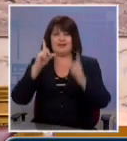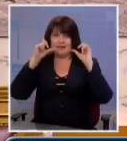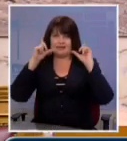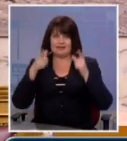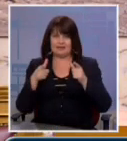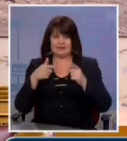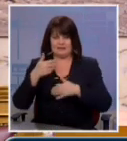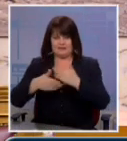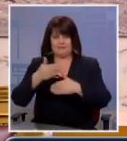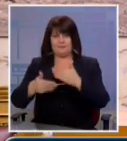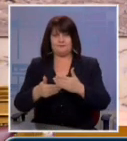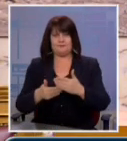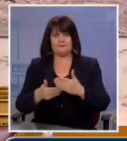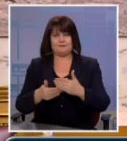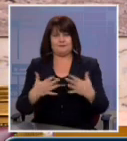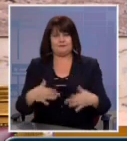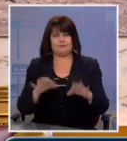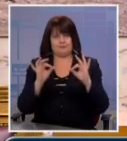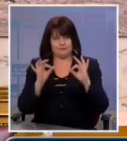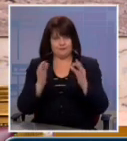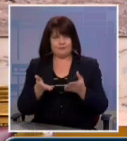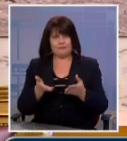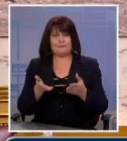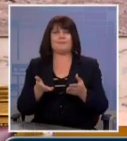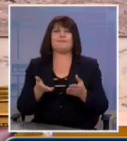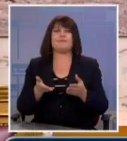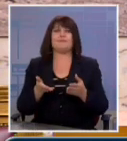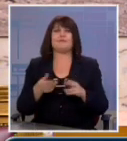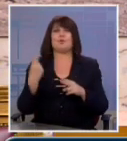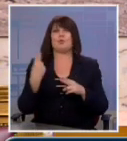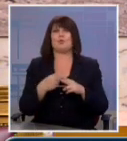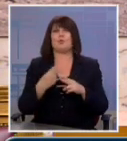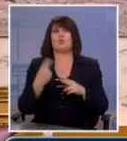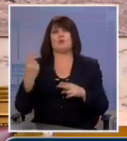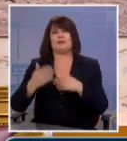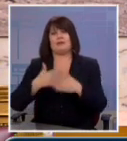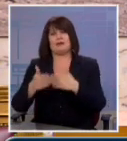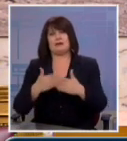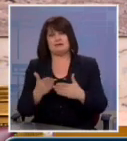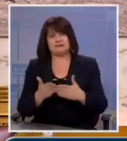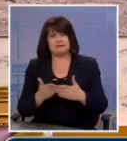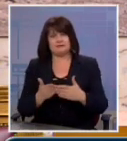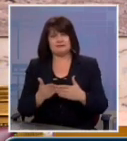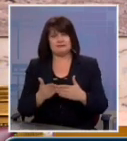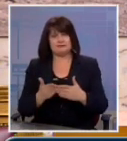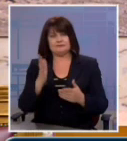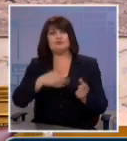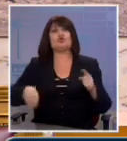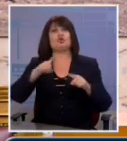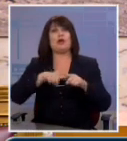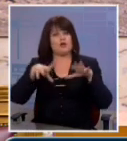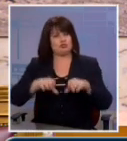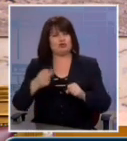δημοκρατική διαδικασία η οποία ξεκίνησε και είναι κορυφαία διαδικασία απεύθυνσης στη λαϊκή